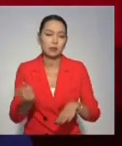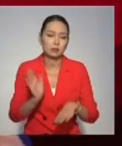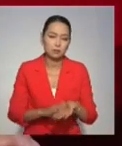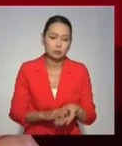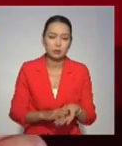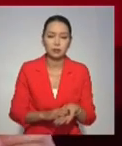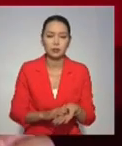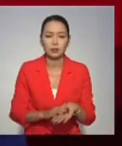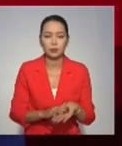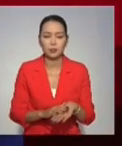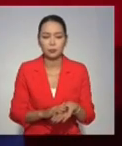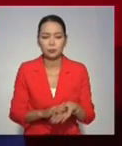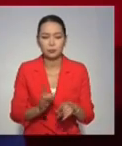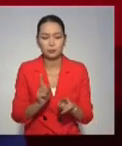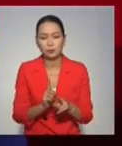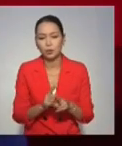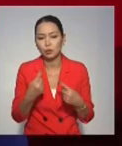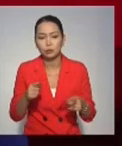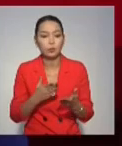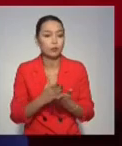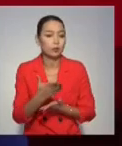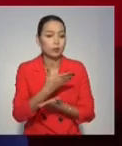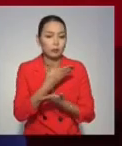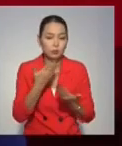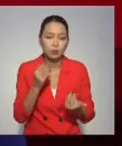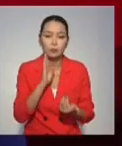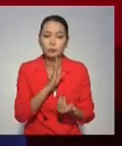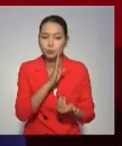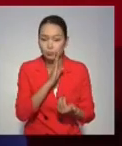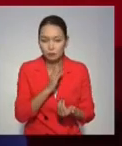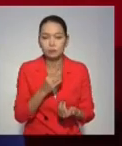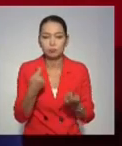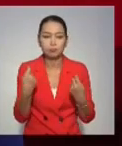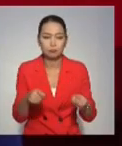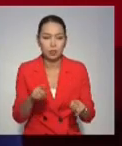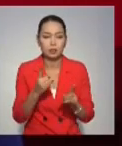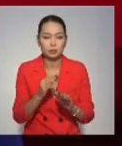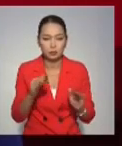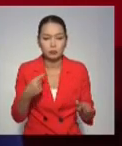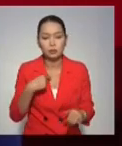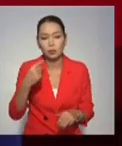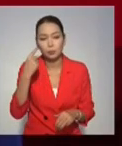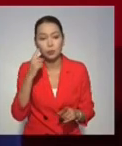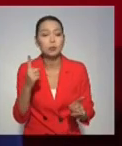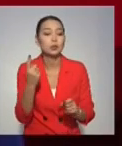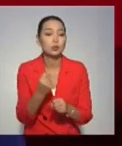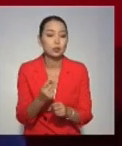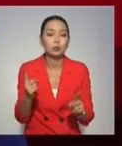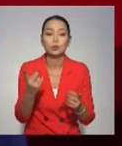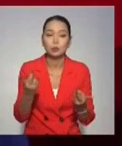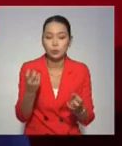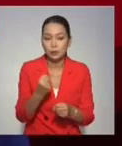мұқтаждықтан, келіншектер амал жоқтықтан барып жатқандығынан деп ойлаймын мен. Енді бұл жерде не істеу керек, не қылу керек